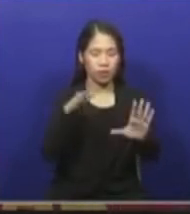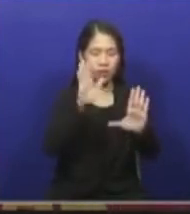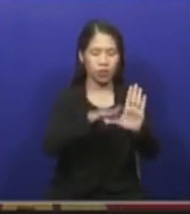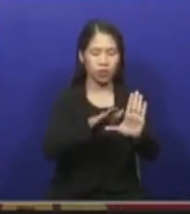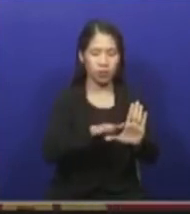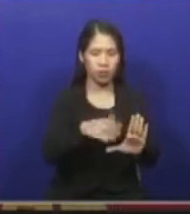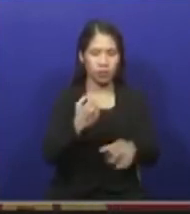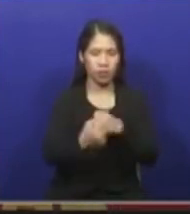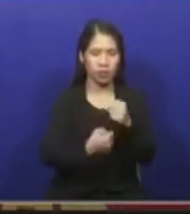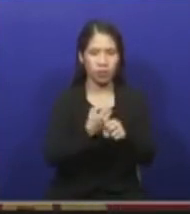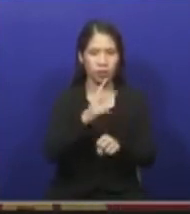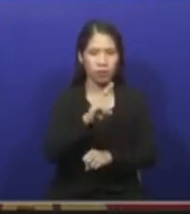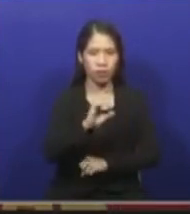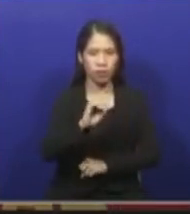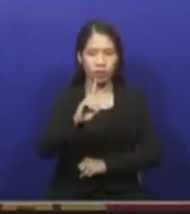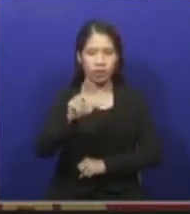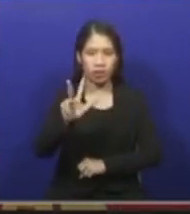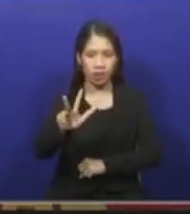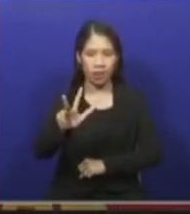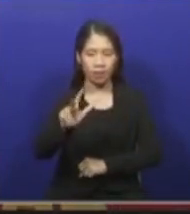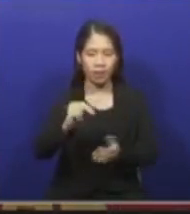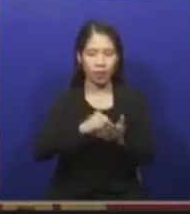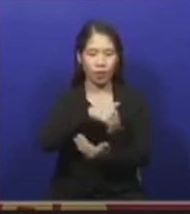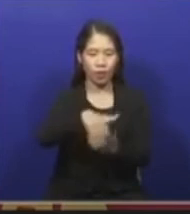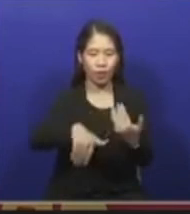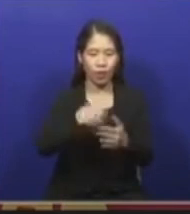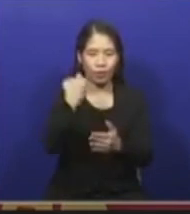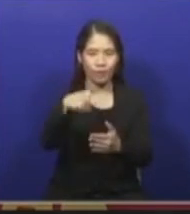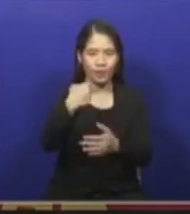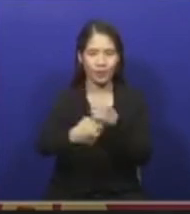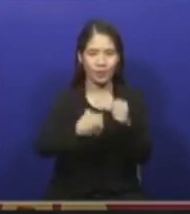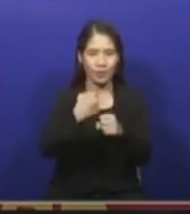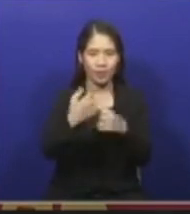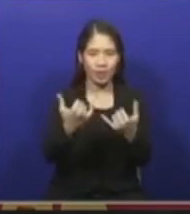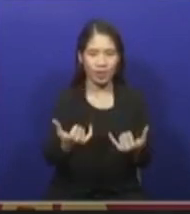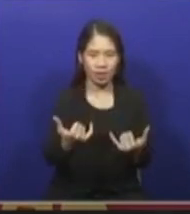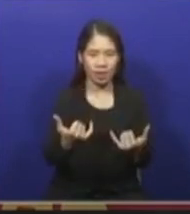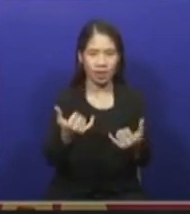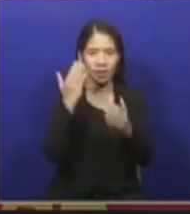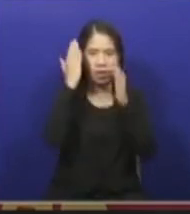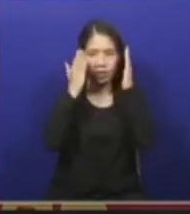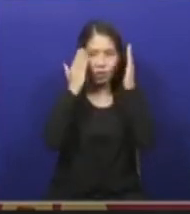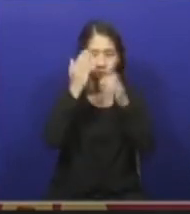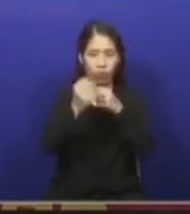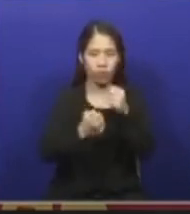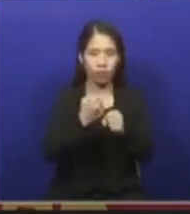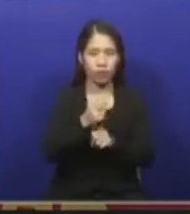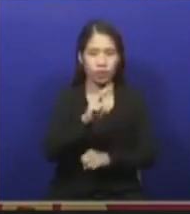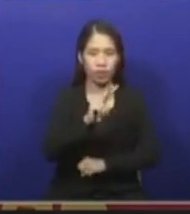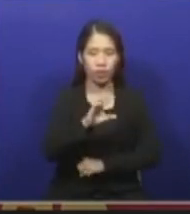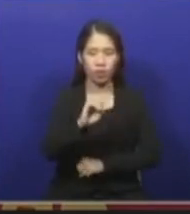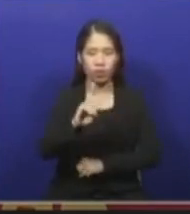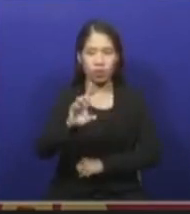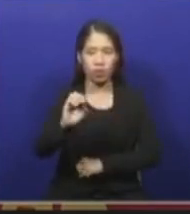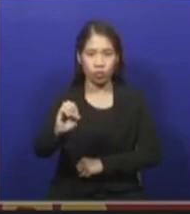ตั้งแต่ปี2013ทำให้ในรอบ10ปีที่ผ่านมานี้ประเทศอินโดนีเซียครับในปี2010ประเทศ